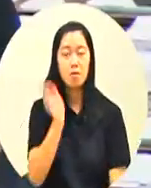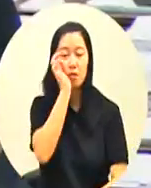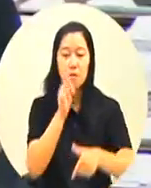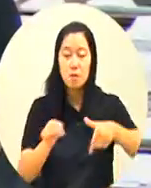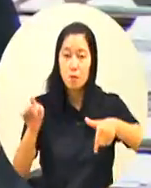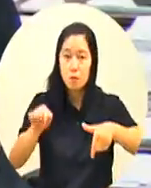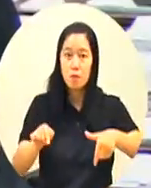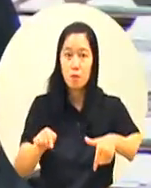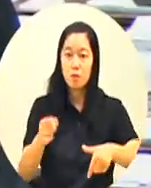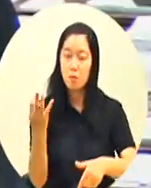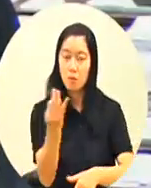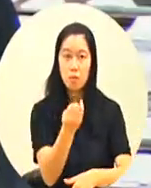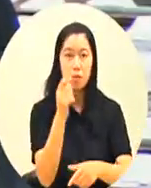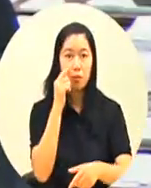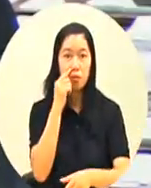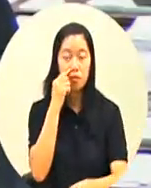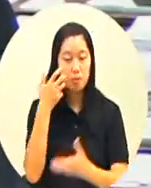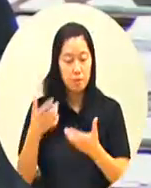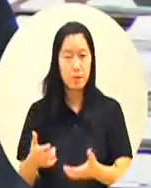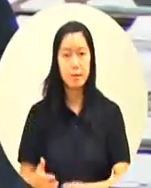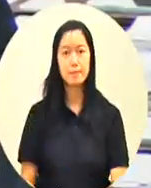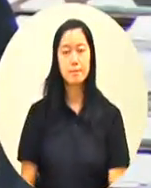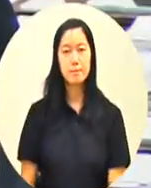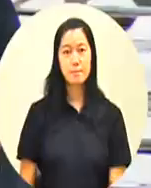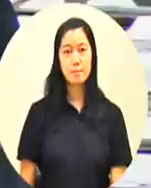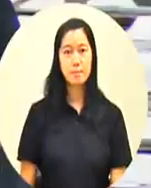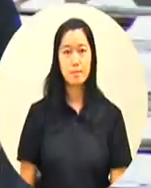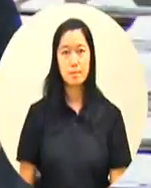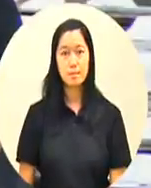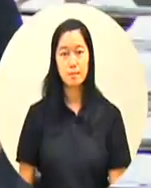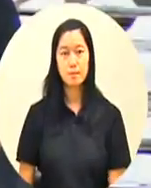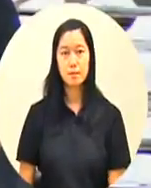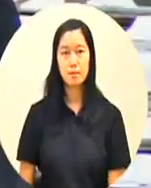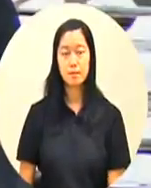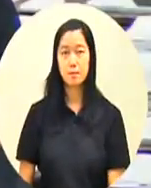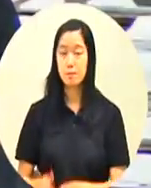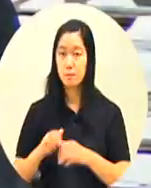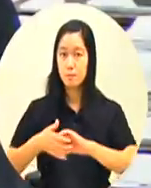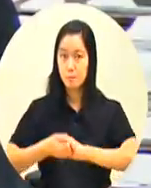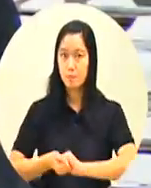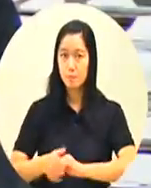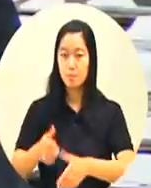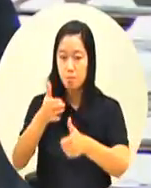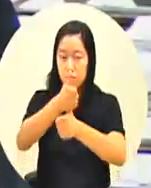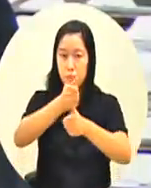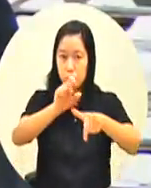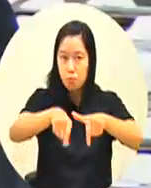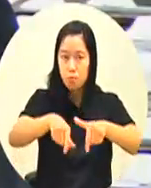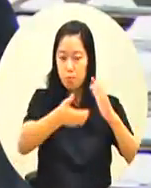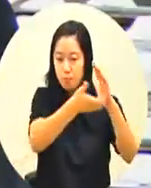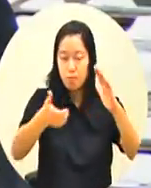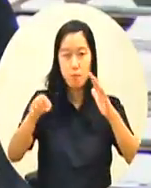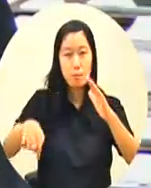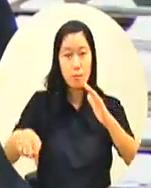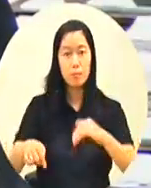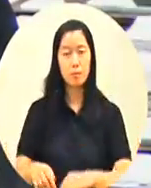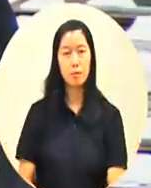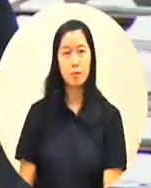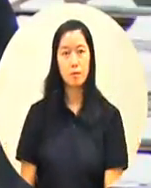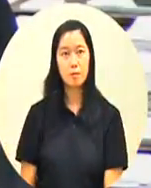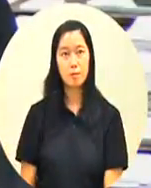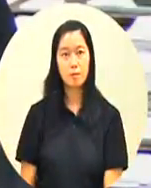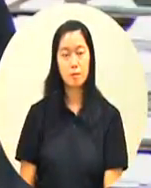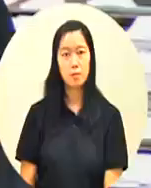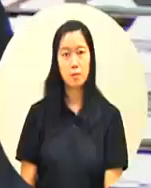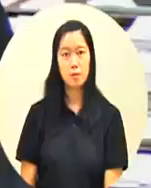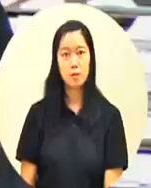个重点。第一个重点就是必须要把公司总公司迁到这里。那把总公司迁到这里有一个最大的意义，就